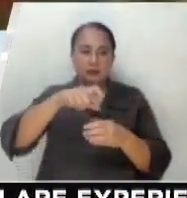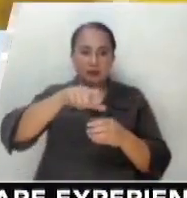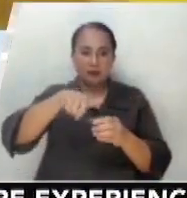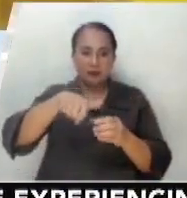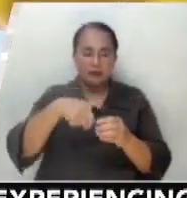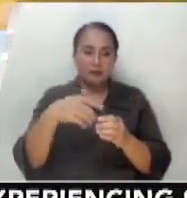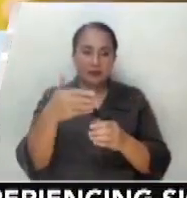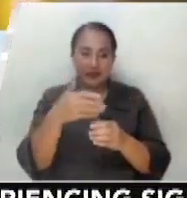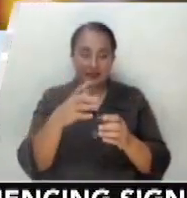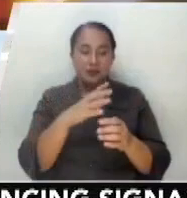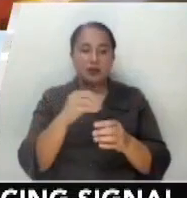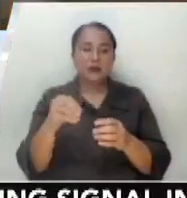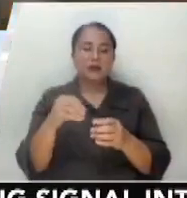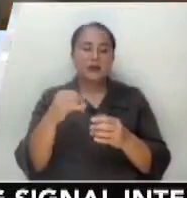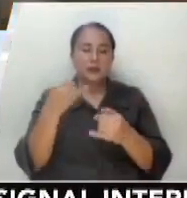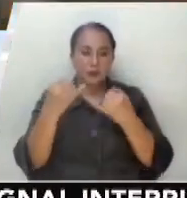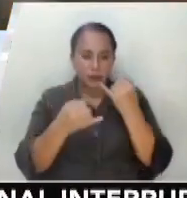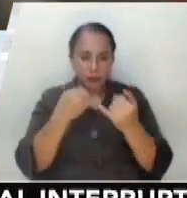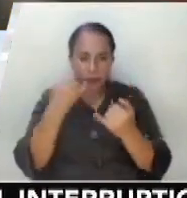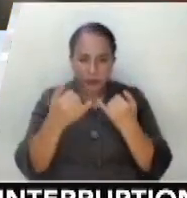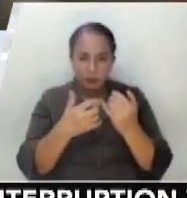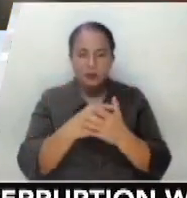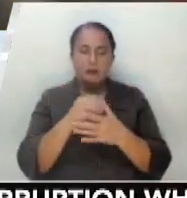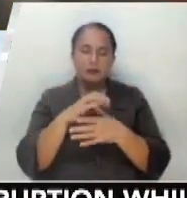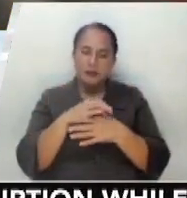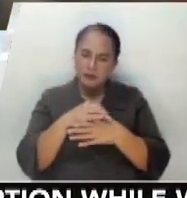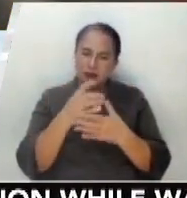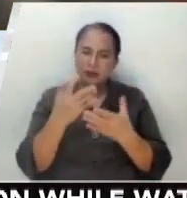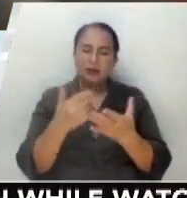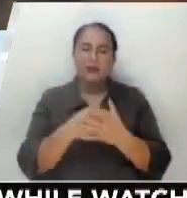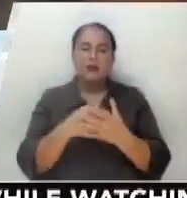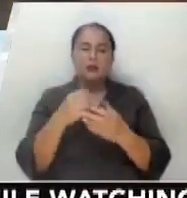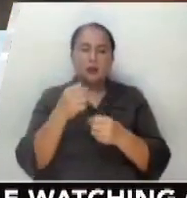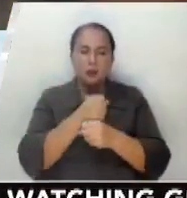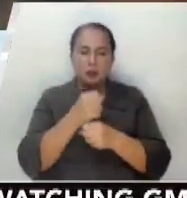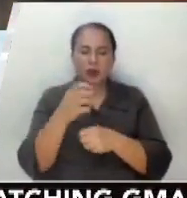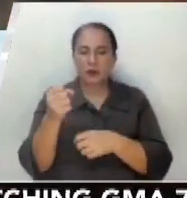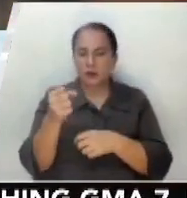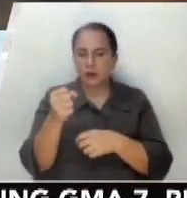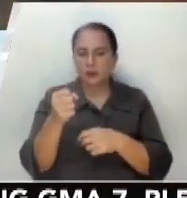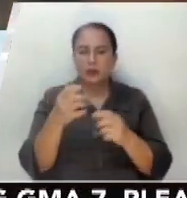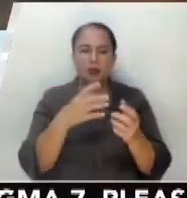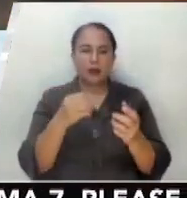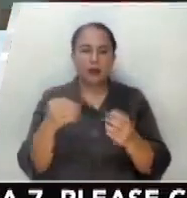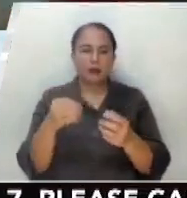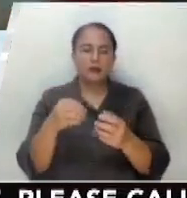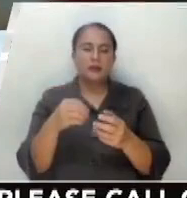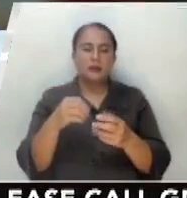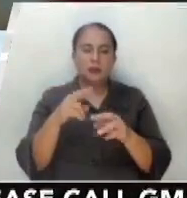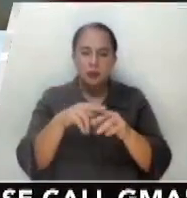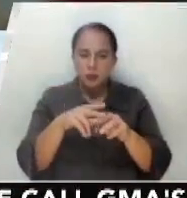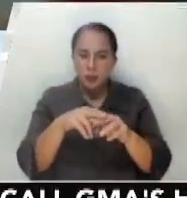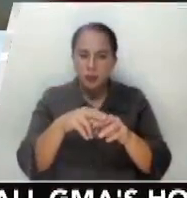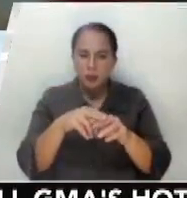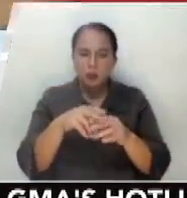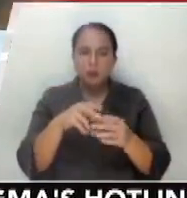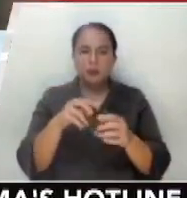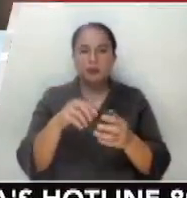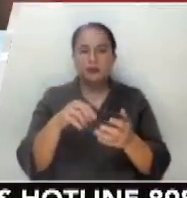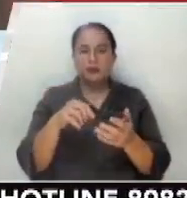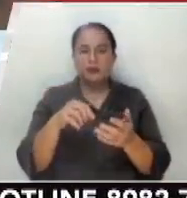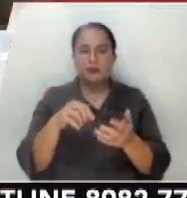instant noodles gatas kape bottled water Asin at mga sawsawan Depende sa produkto at timbang